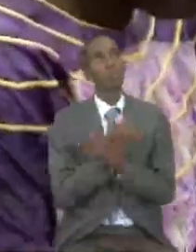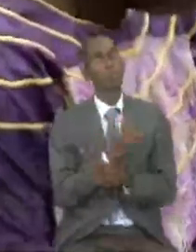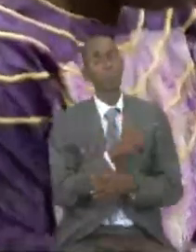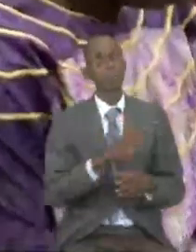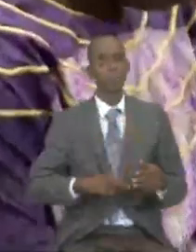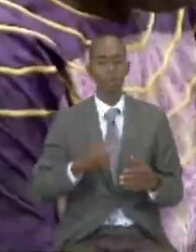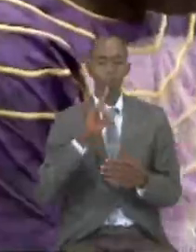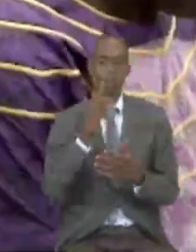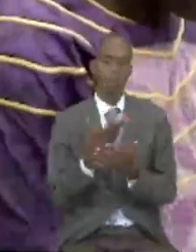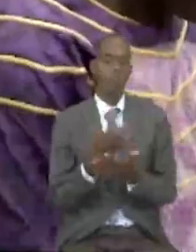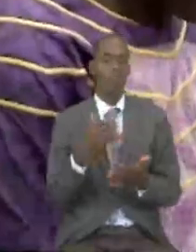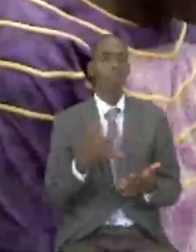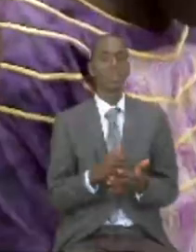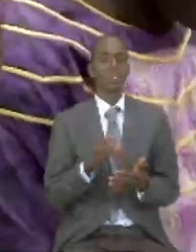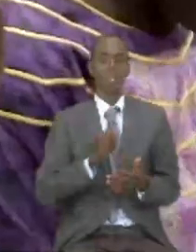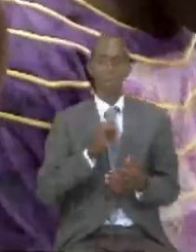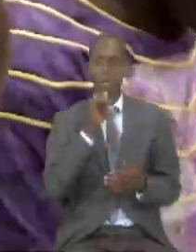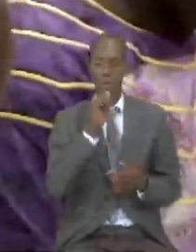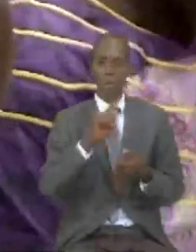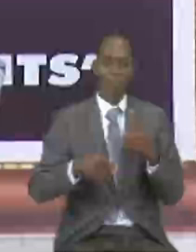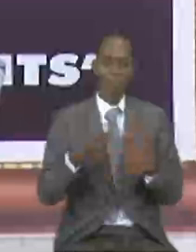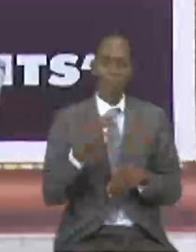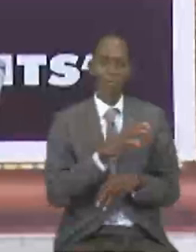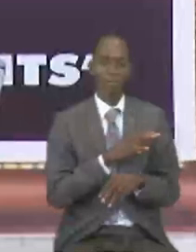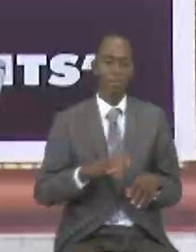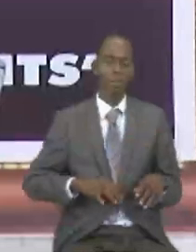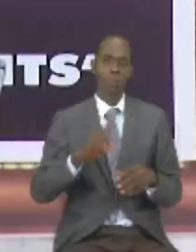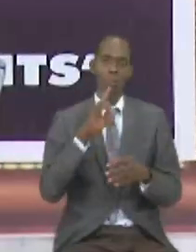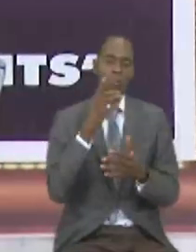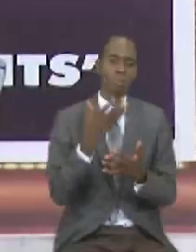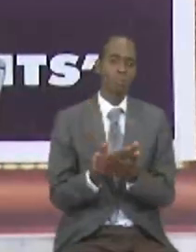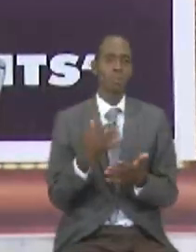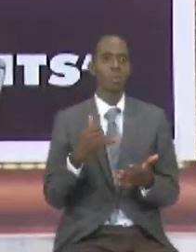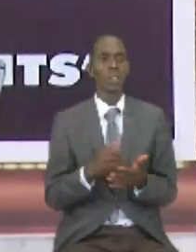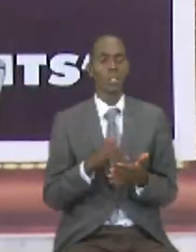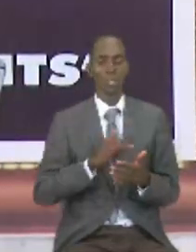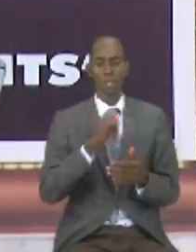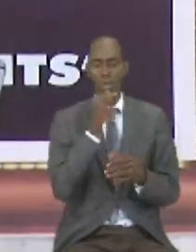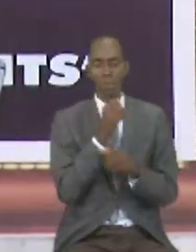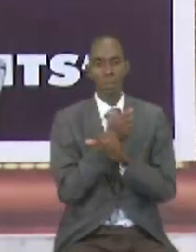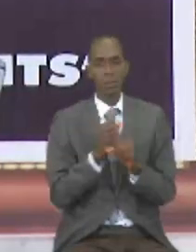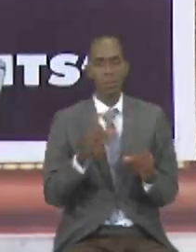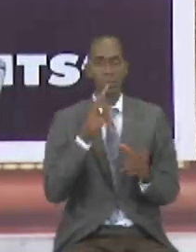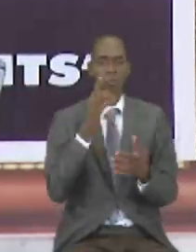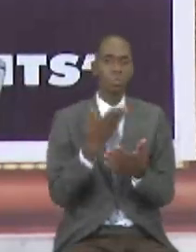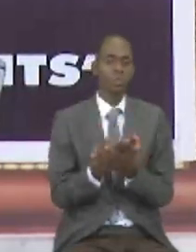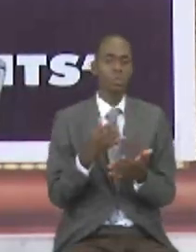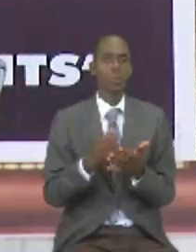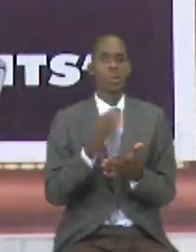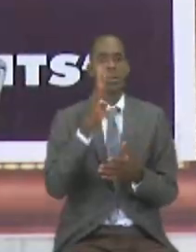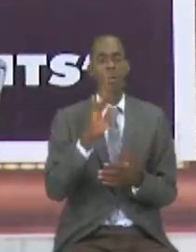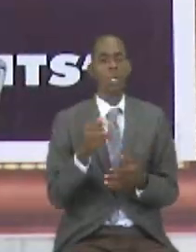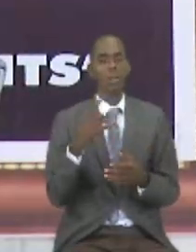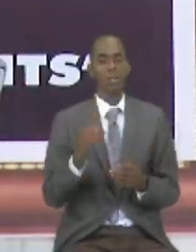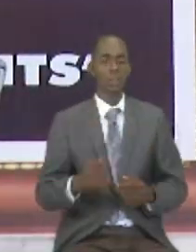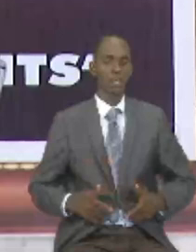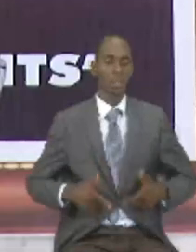Seigneur. Prouve-le. Je suis ami de Christ. Prouve-le. Je suis né de nouveau. Prouve-le par la vie que tu